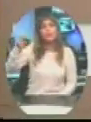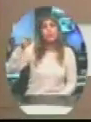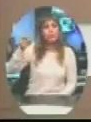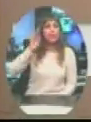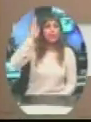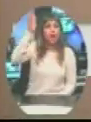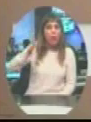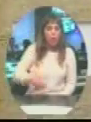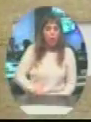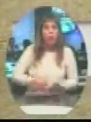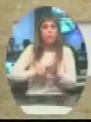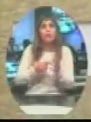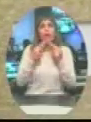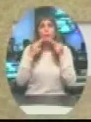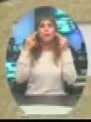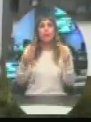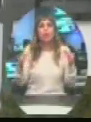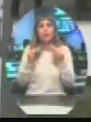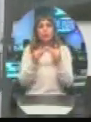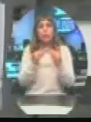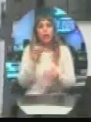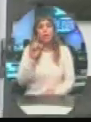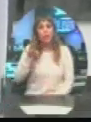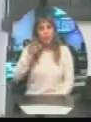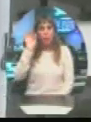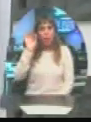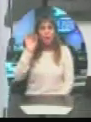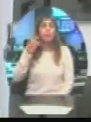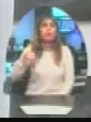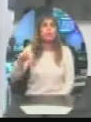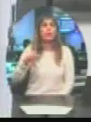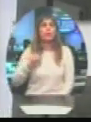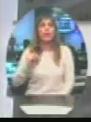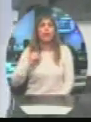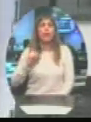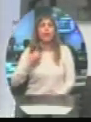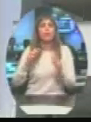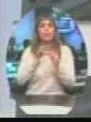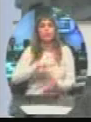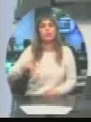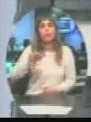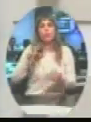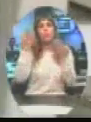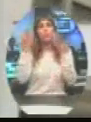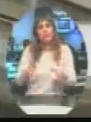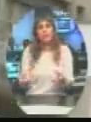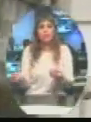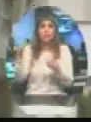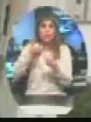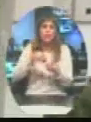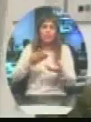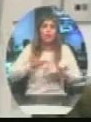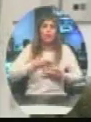נועד לתת פתרון דיור, אך הבוחרים במסלול זה יוצאים מתוך המתנה לדיור ציבורי ומפסידים את התוספת שהוענקה